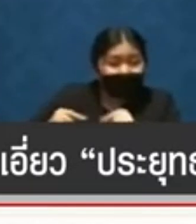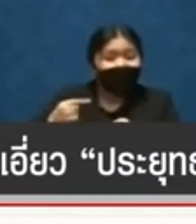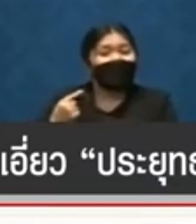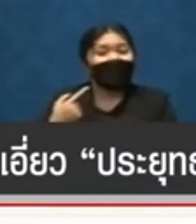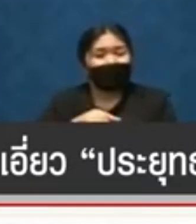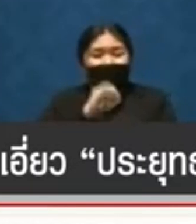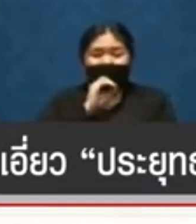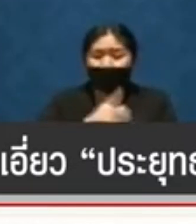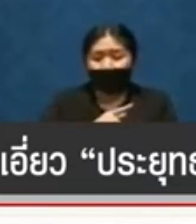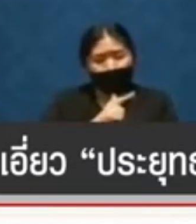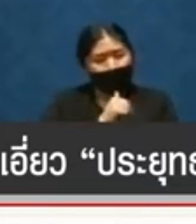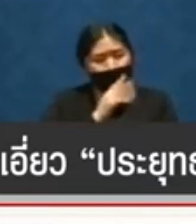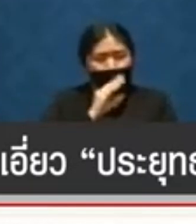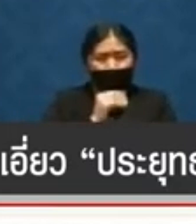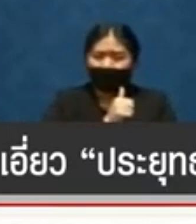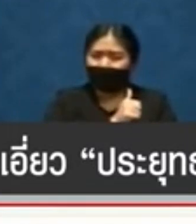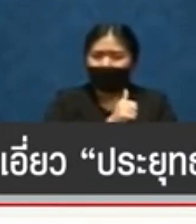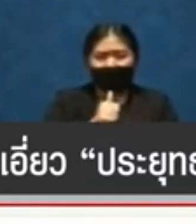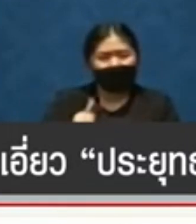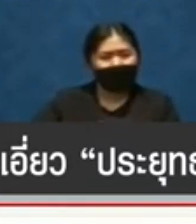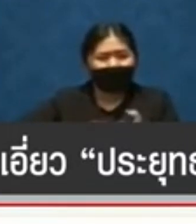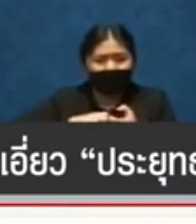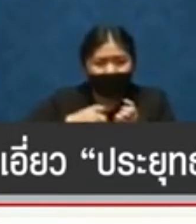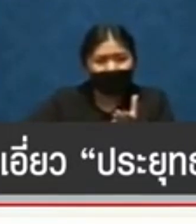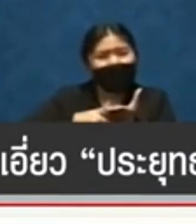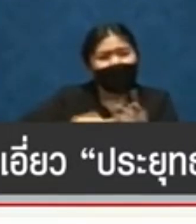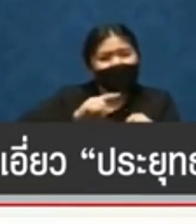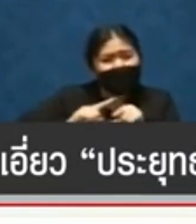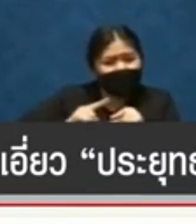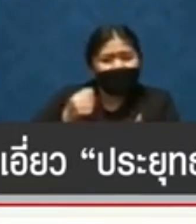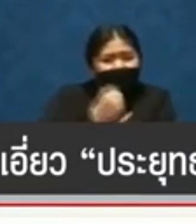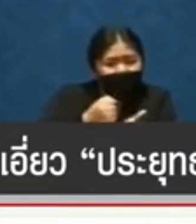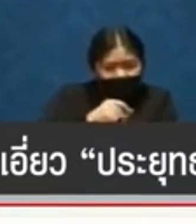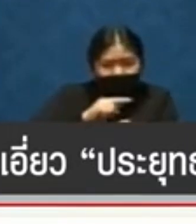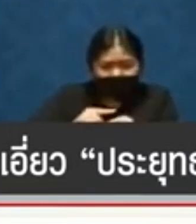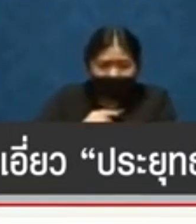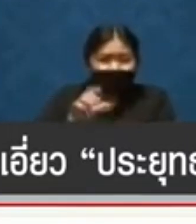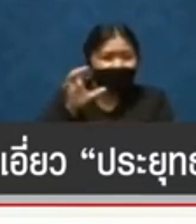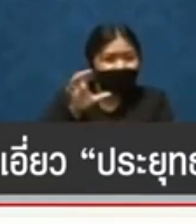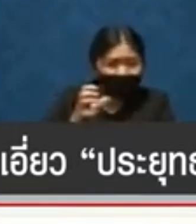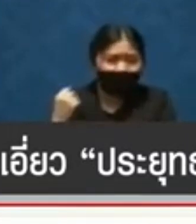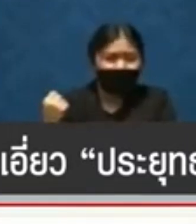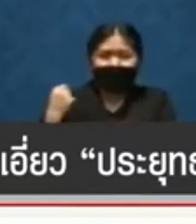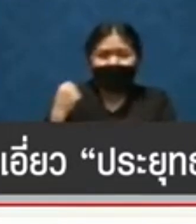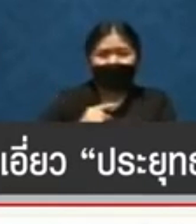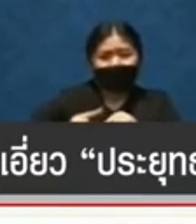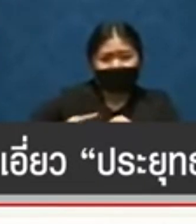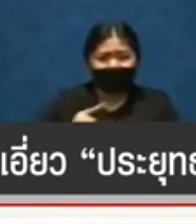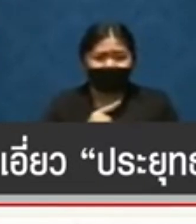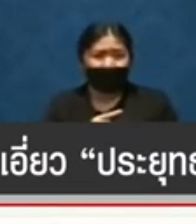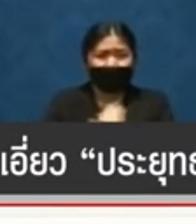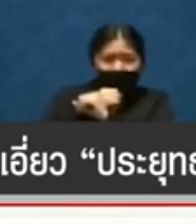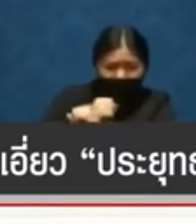เค้าบอกว่าแถวแม่สอดมีโครงการเมืองใหม่ชื่อว่าฉวยก็โกเขาไม่จัดยาไทยอินเตอร์เนชั่นแนลโฮลดิ้งกรุ๊ป